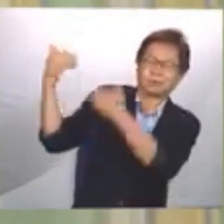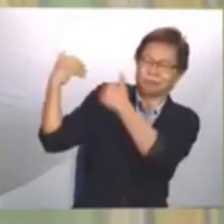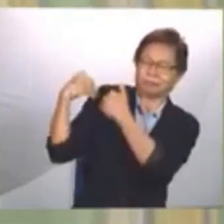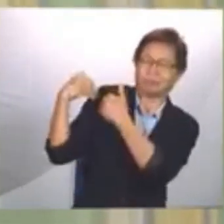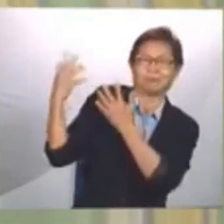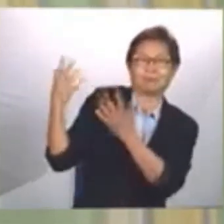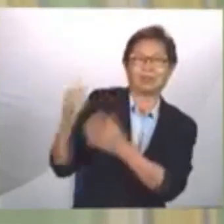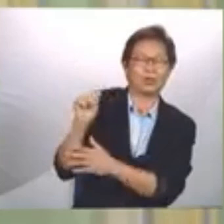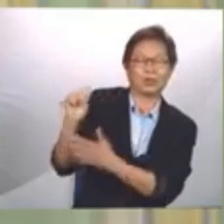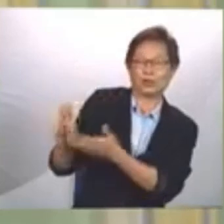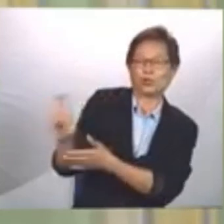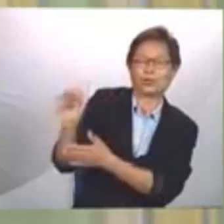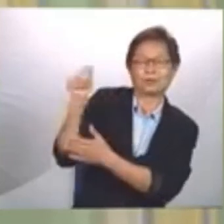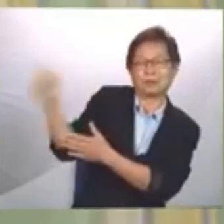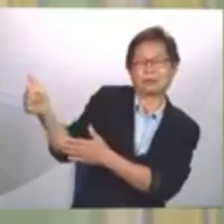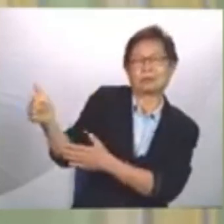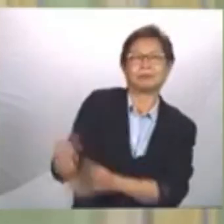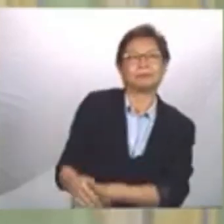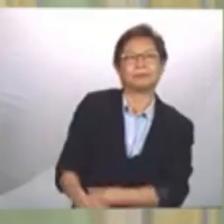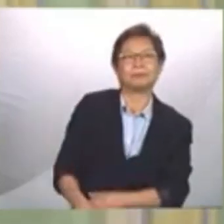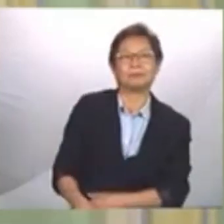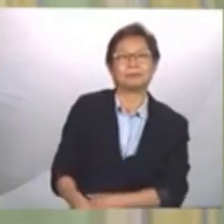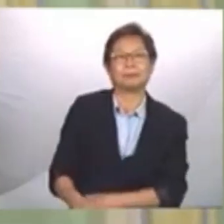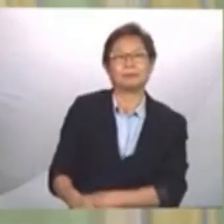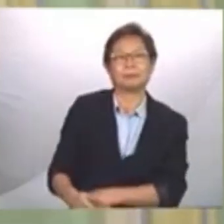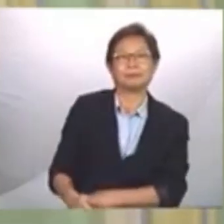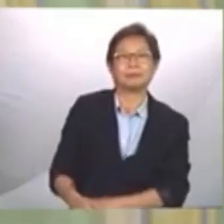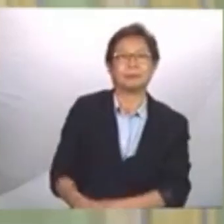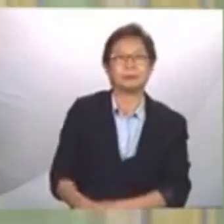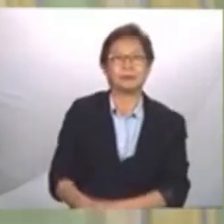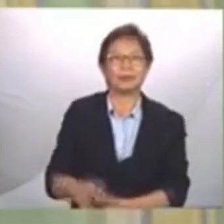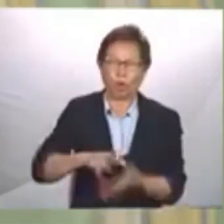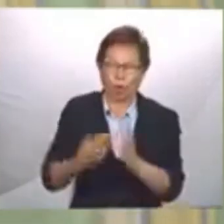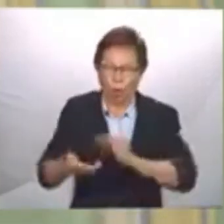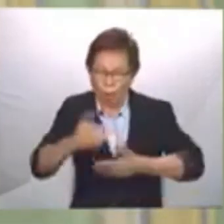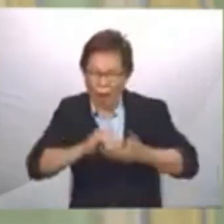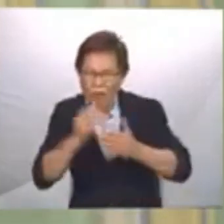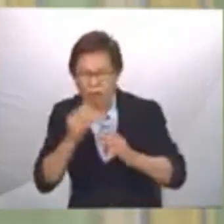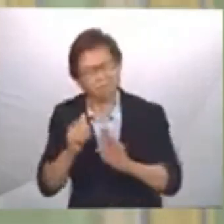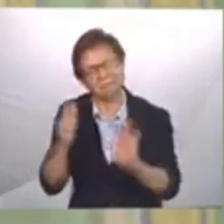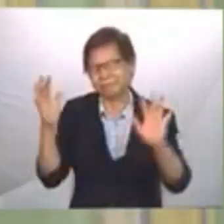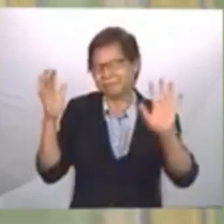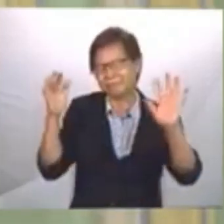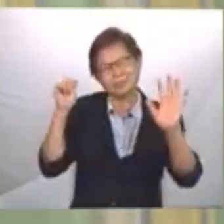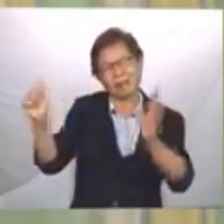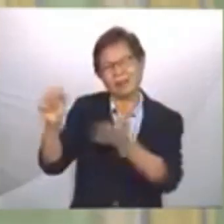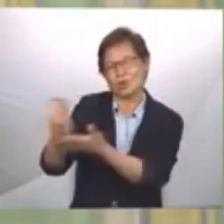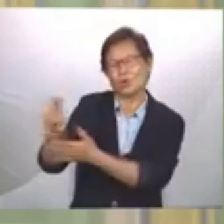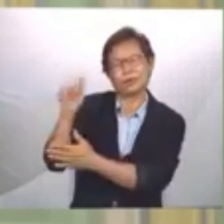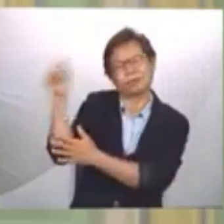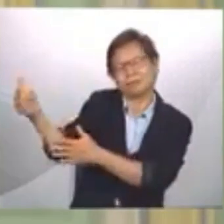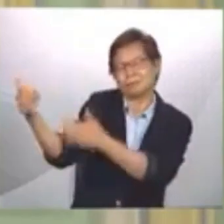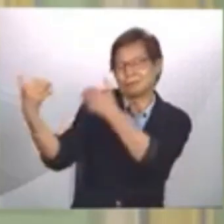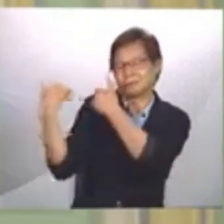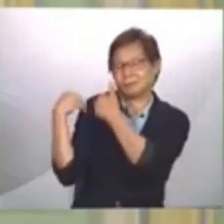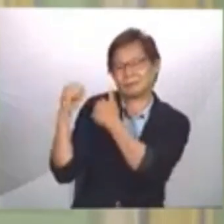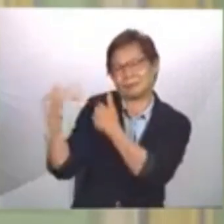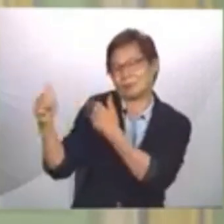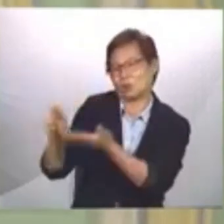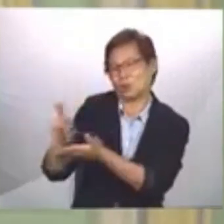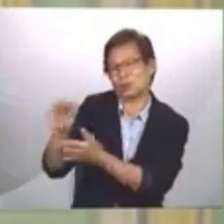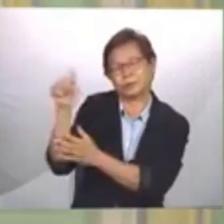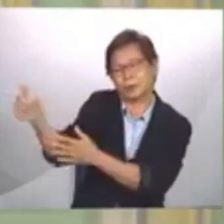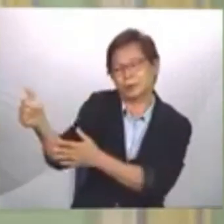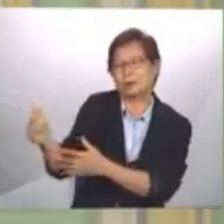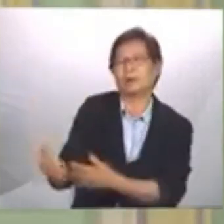Universiti. Yang tu adakah apa, dia macam pet food ke? Terserah. Terserah pada itu, terserah pada industri. Ya,